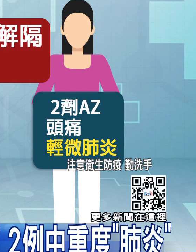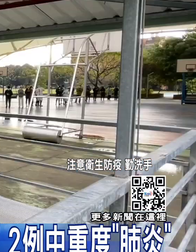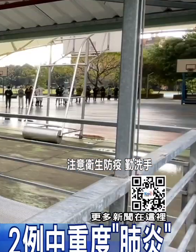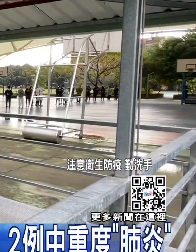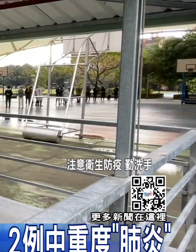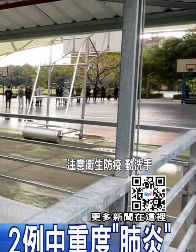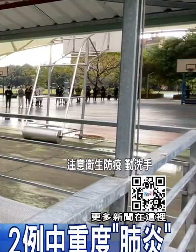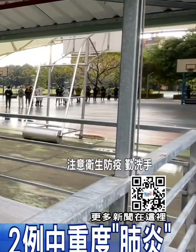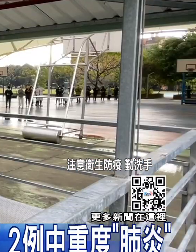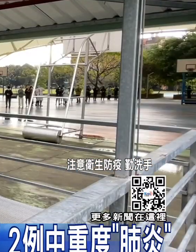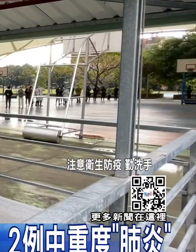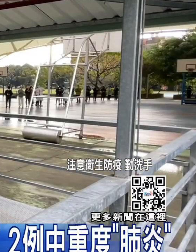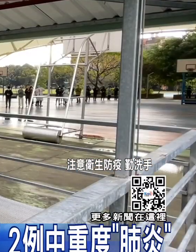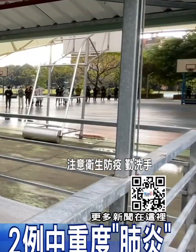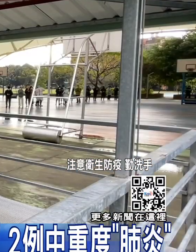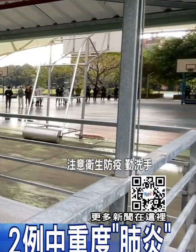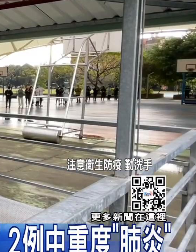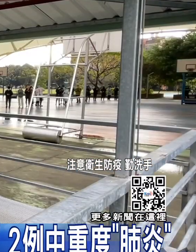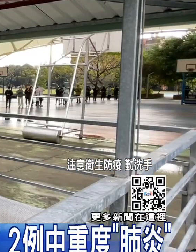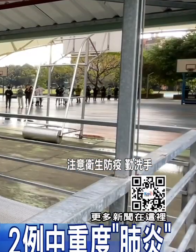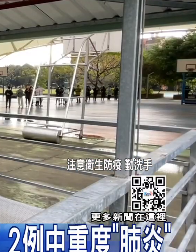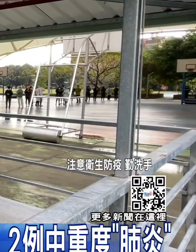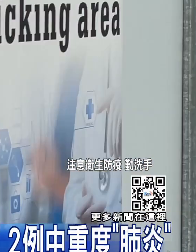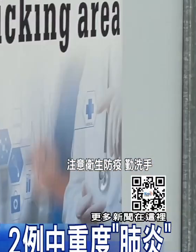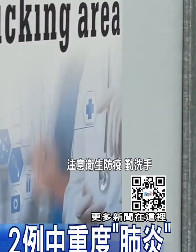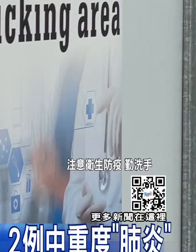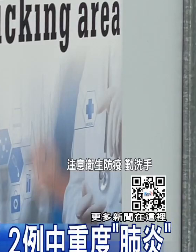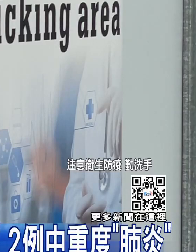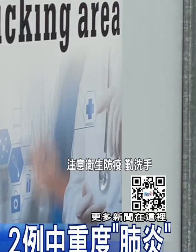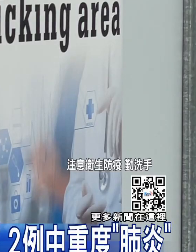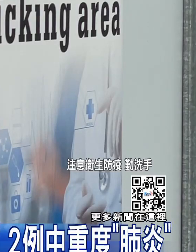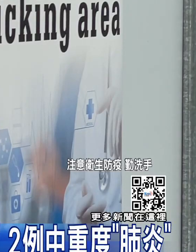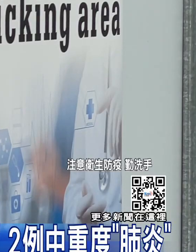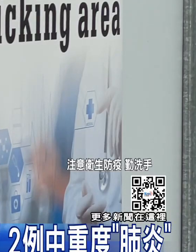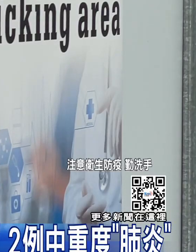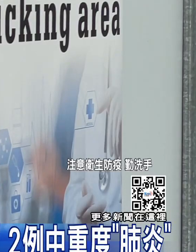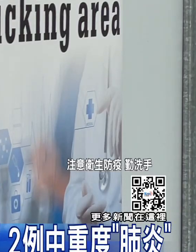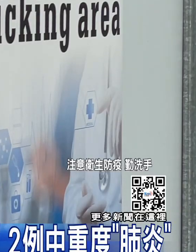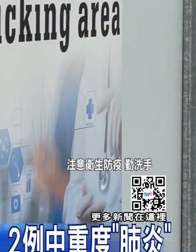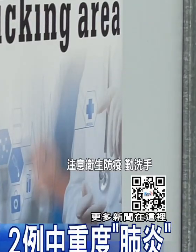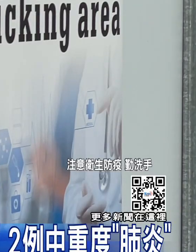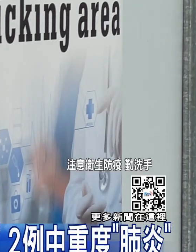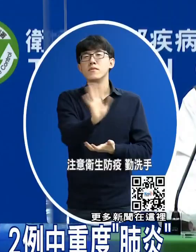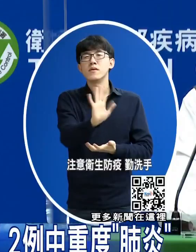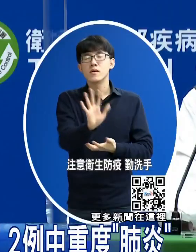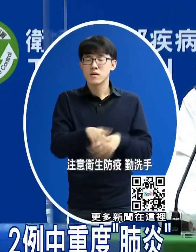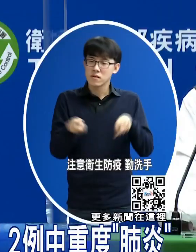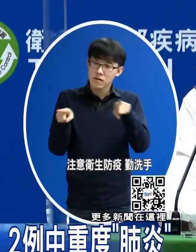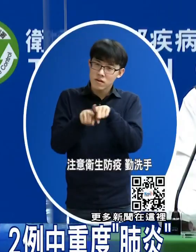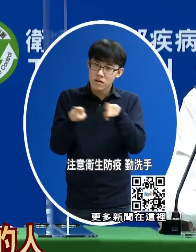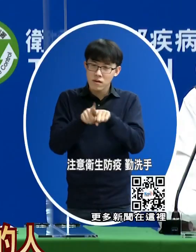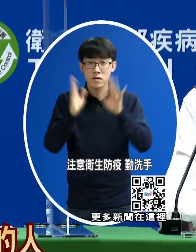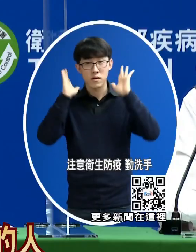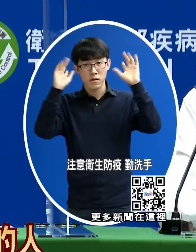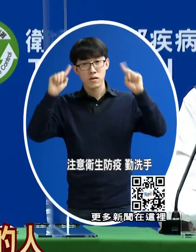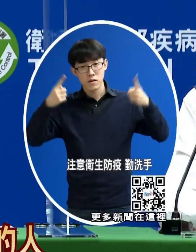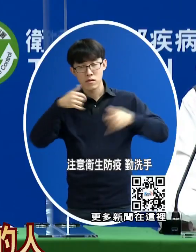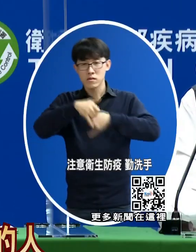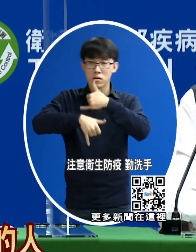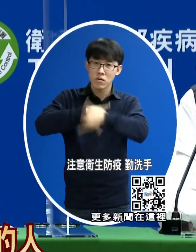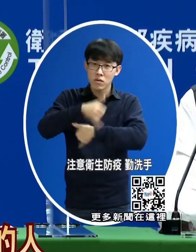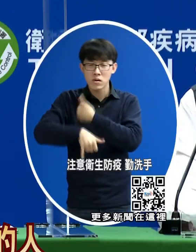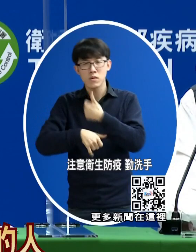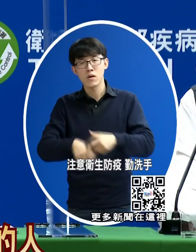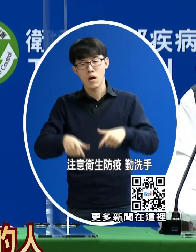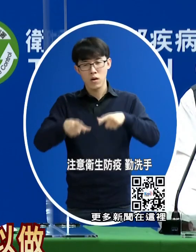出院。突破性感染比例高， Omicron 难预防，紧接而来春节，陈时中也不忘叮咛， 要回家看家里